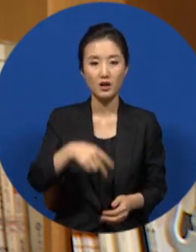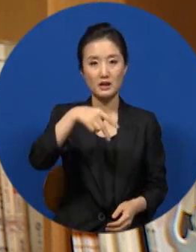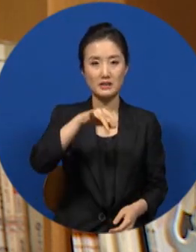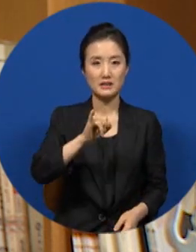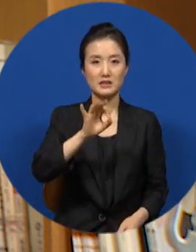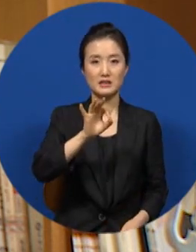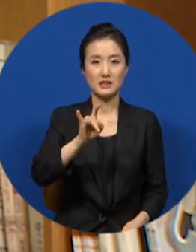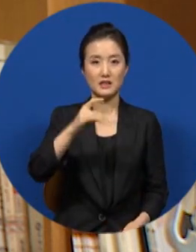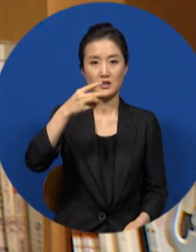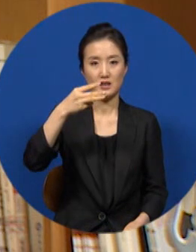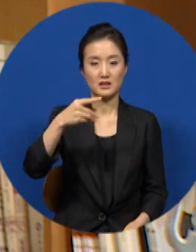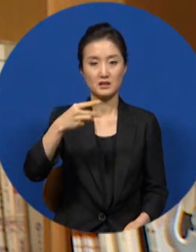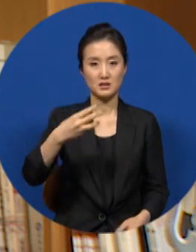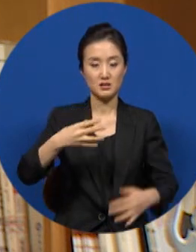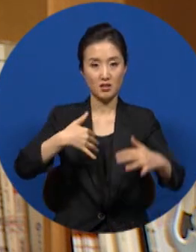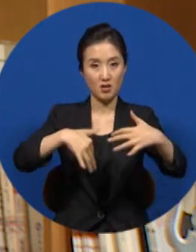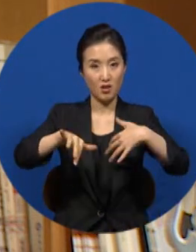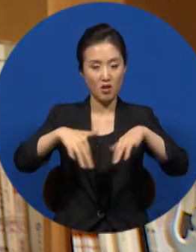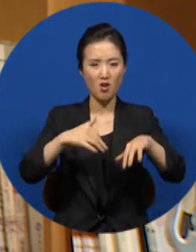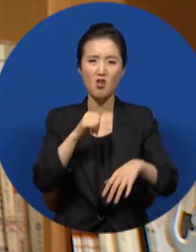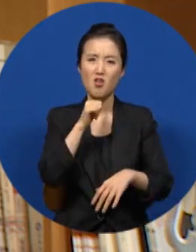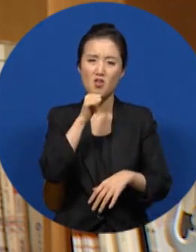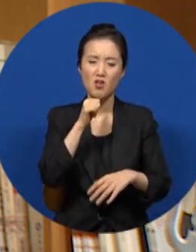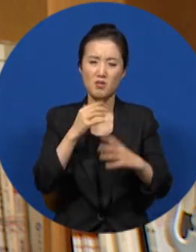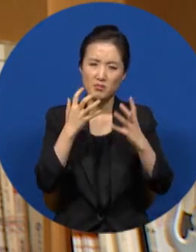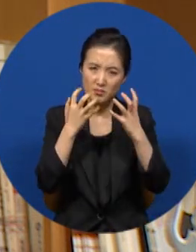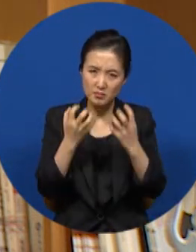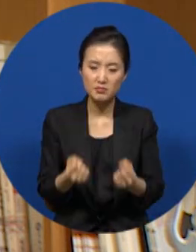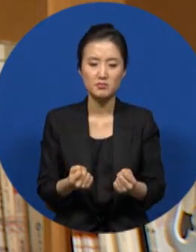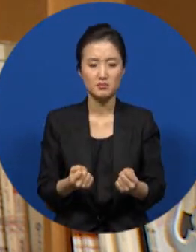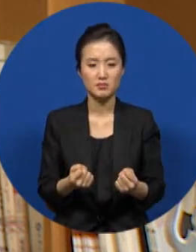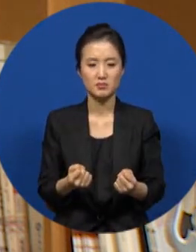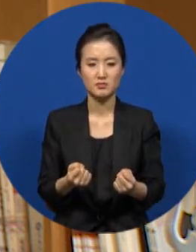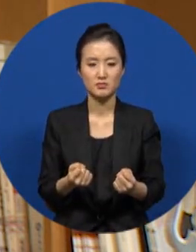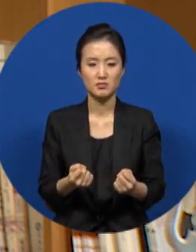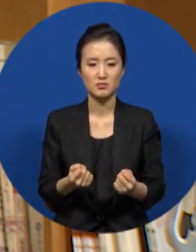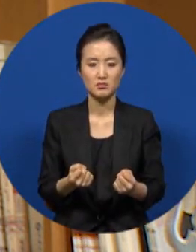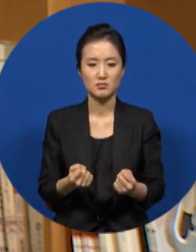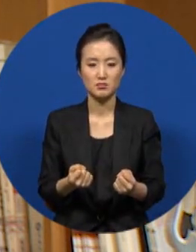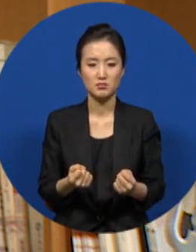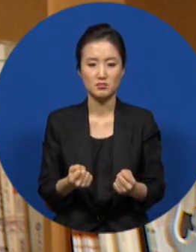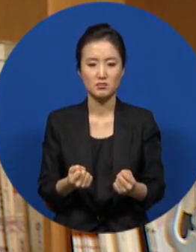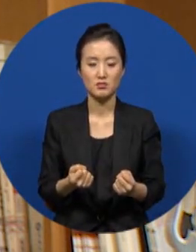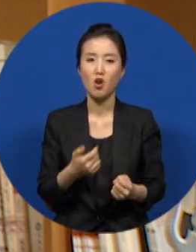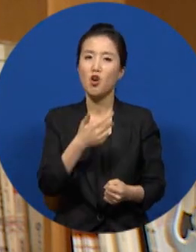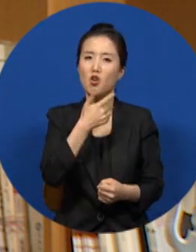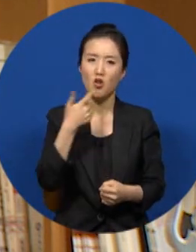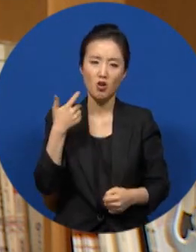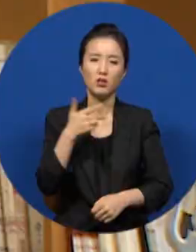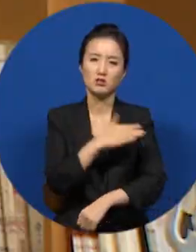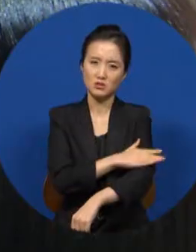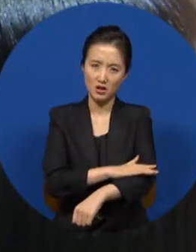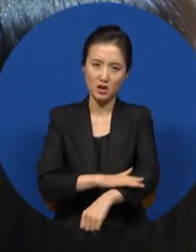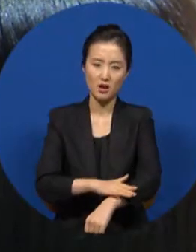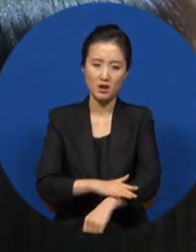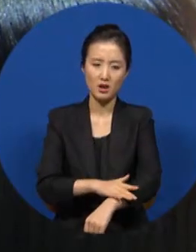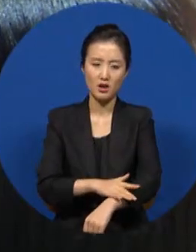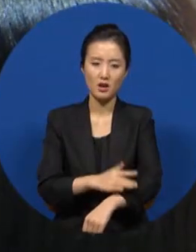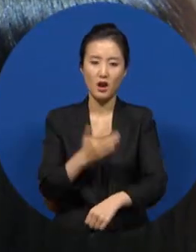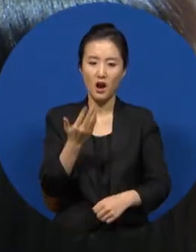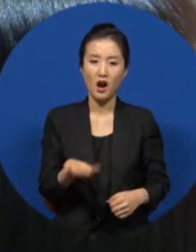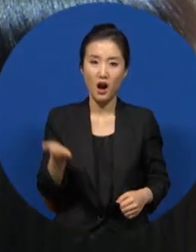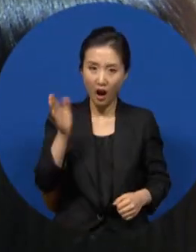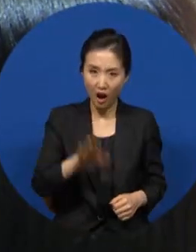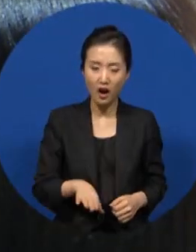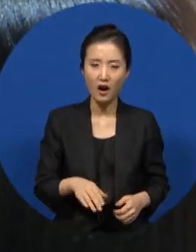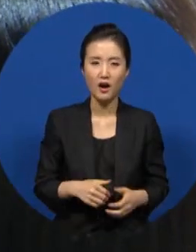많아요. 그러니까 길거리에 거지가 막 차고 넘칩니다. 영어는 잘해요. 거지들이 영어는 잘하는데